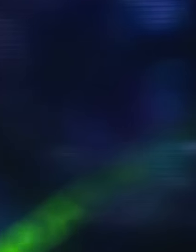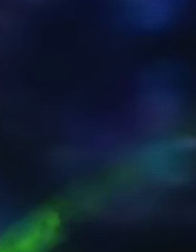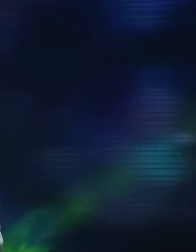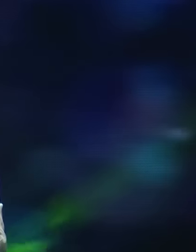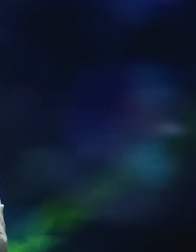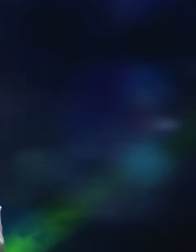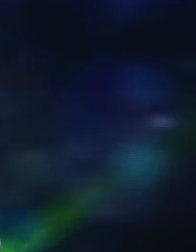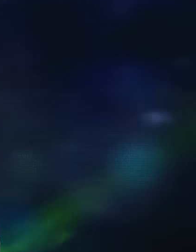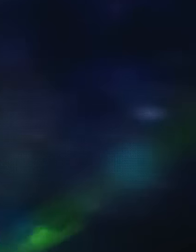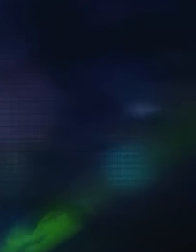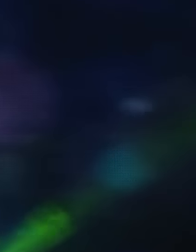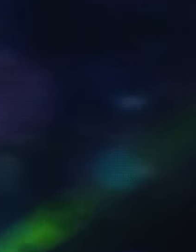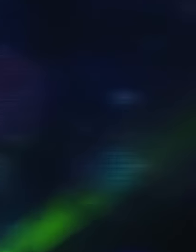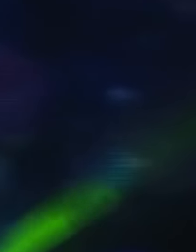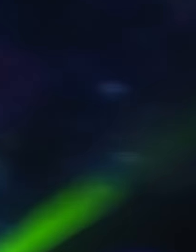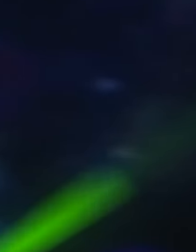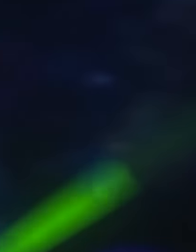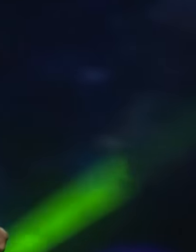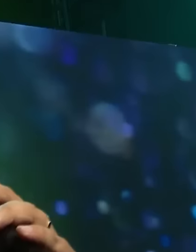dikala ku lemah,